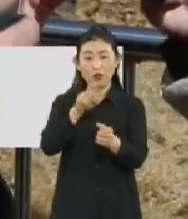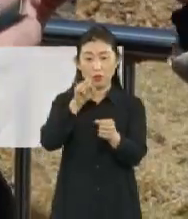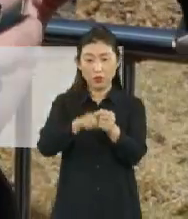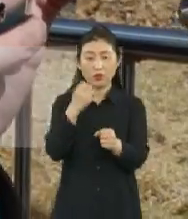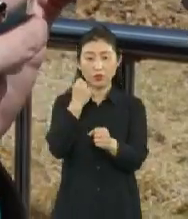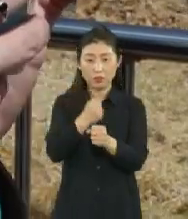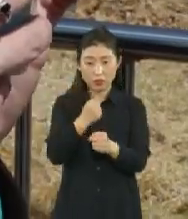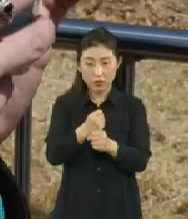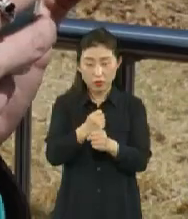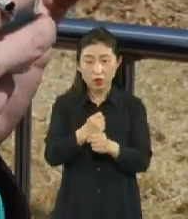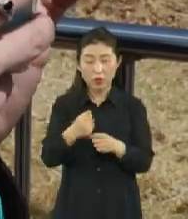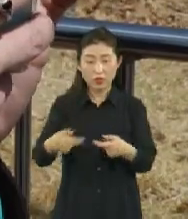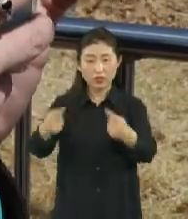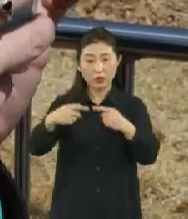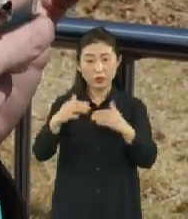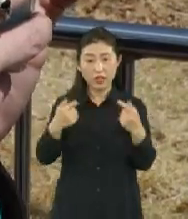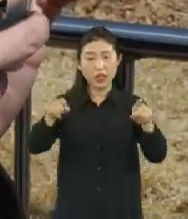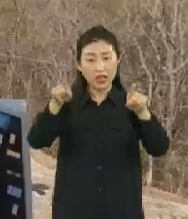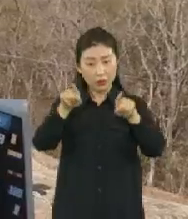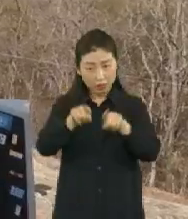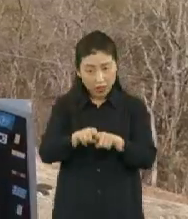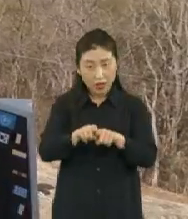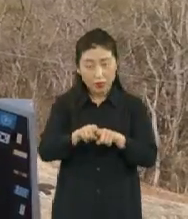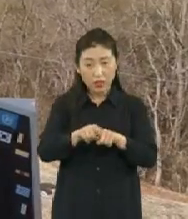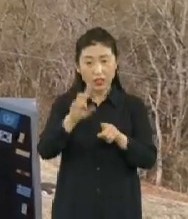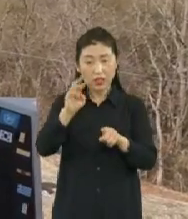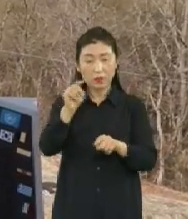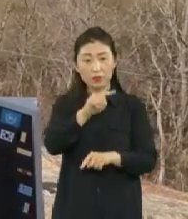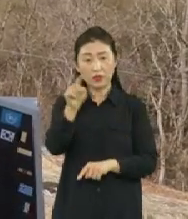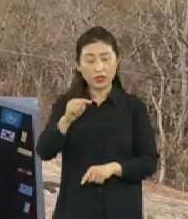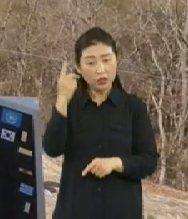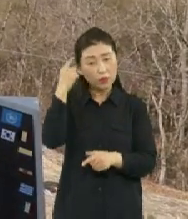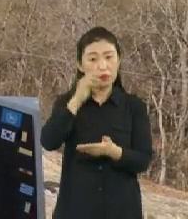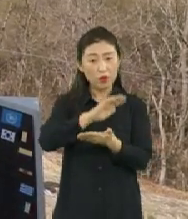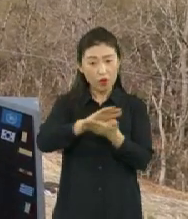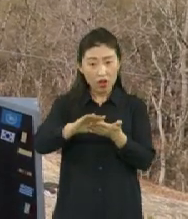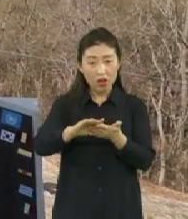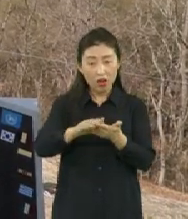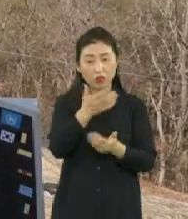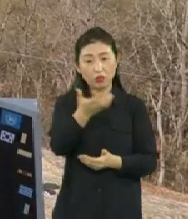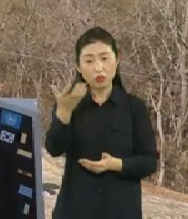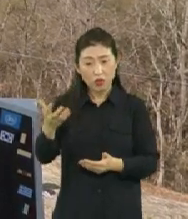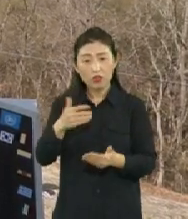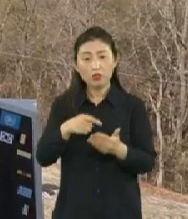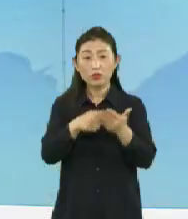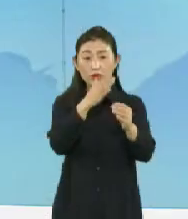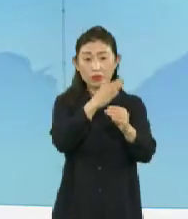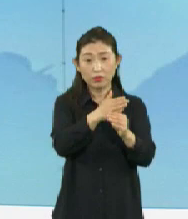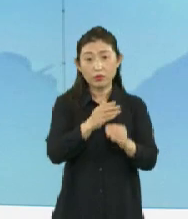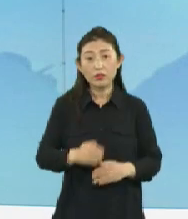설정하고 총회 참석자들과 함께하는 DMZ 평화 투어를 추진하고 있습니다.